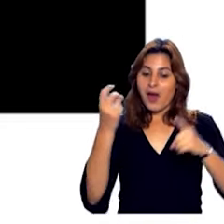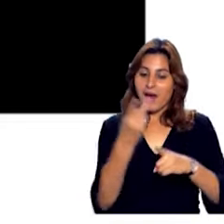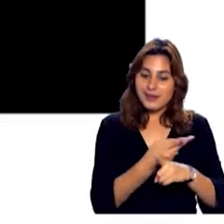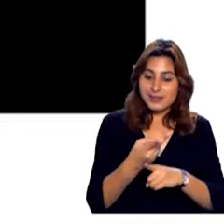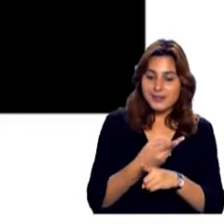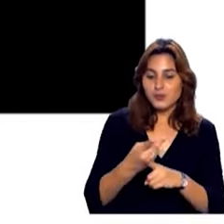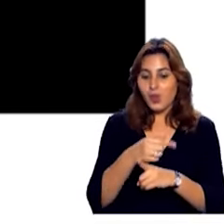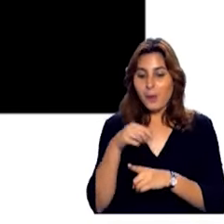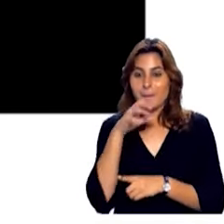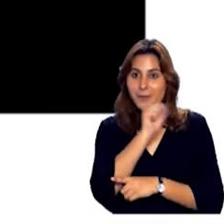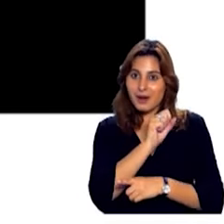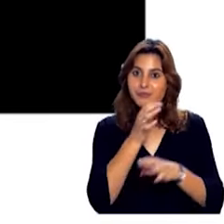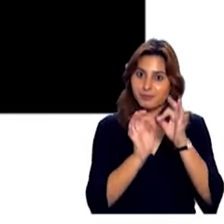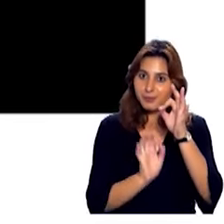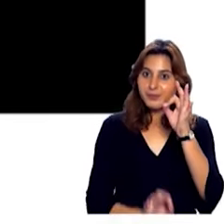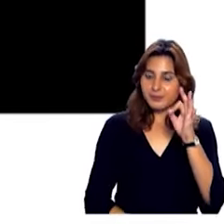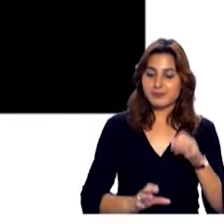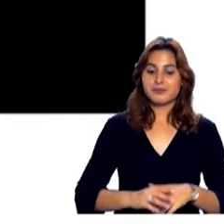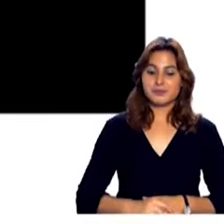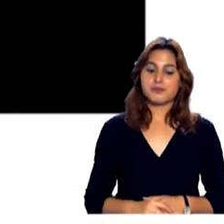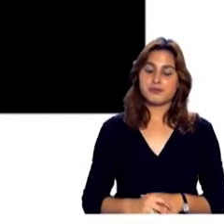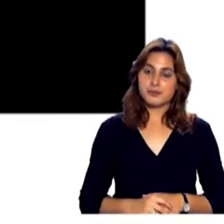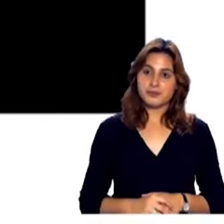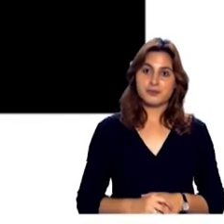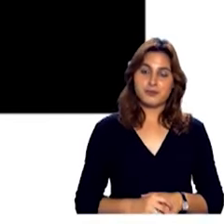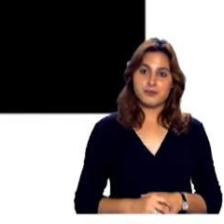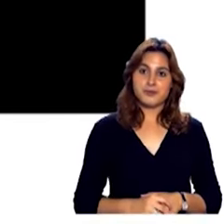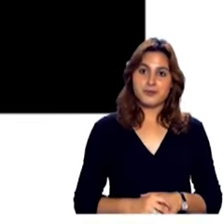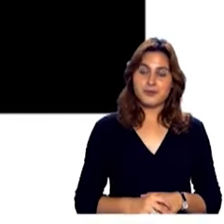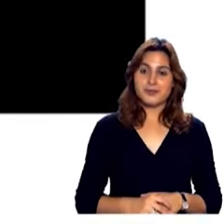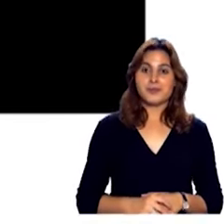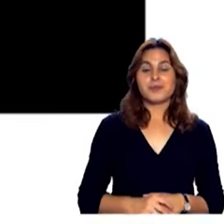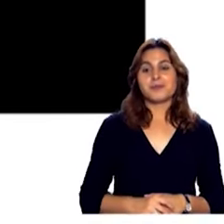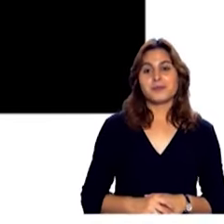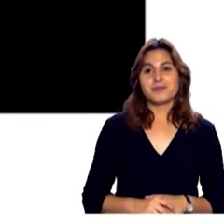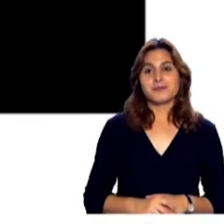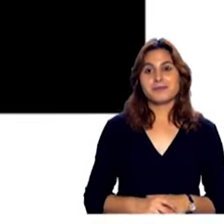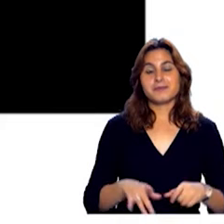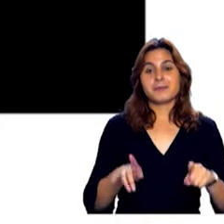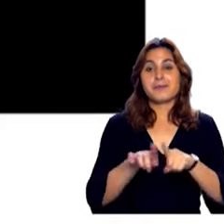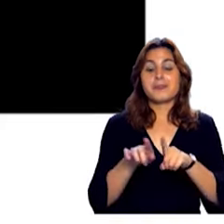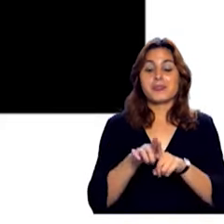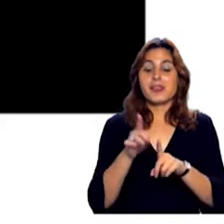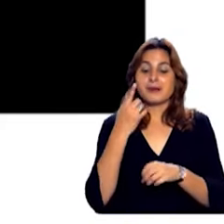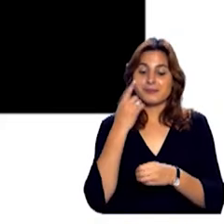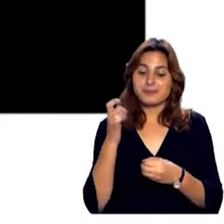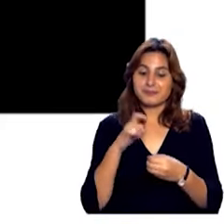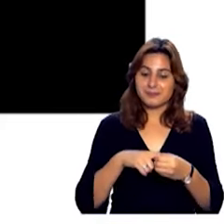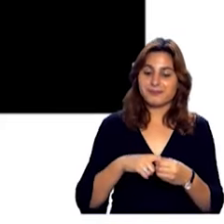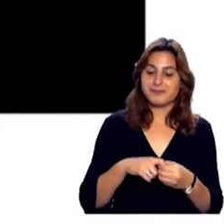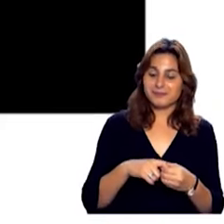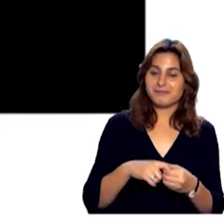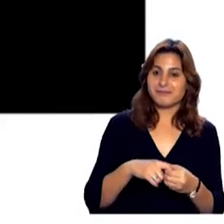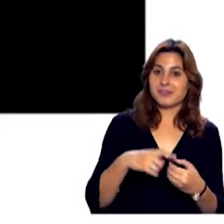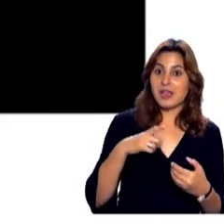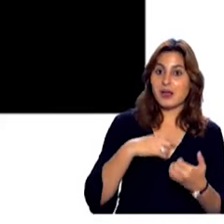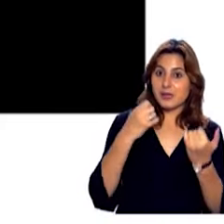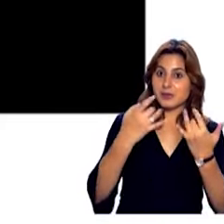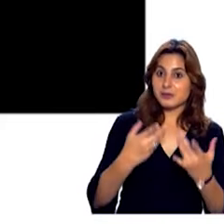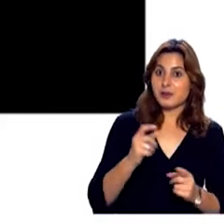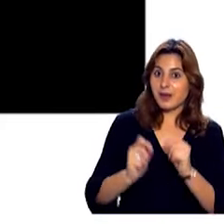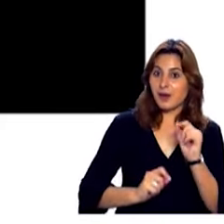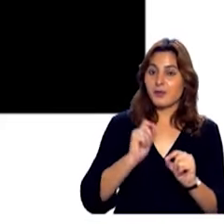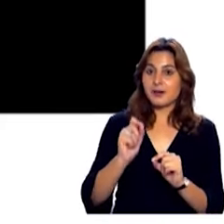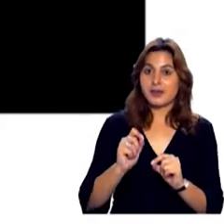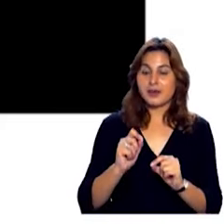questo vorrei tornare alla fine in effetti per segnalare le ambiguità dell'atte di cassazione